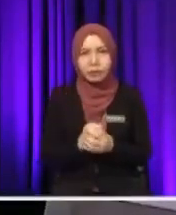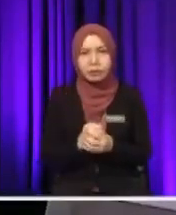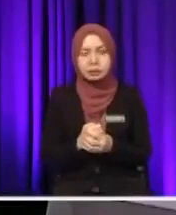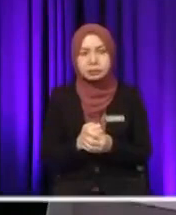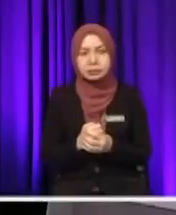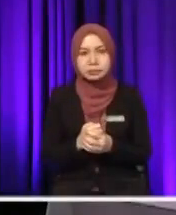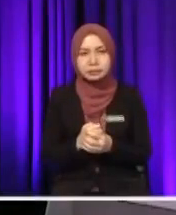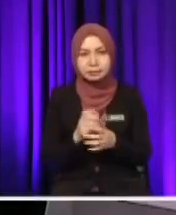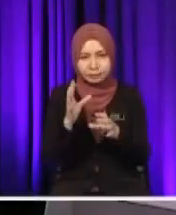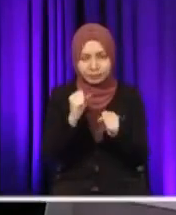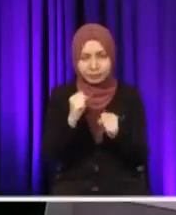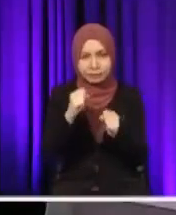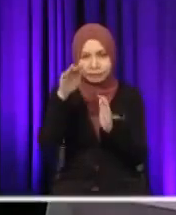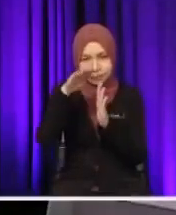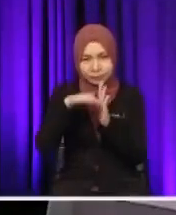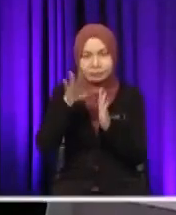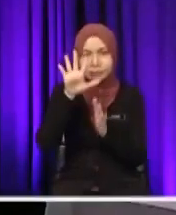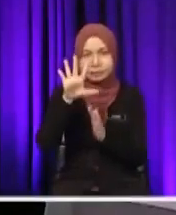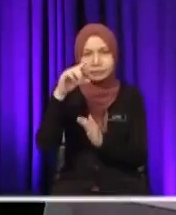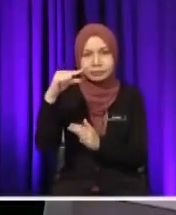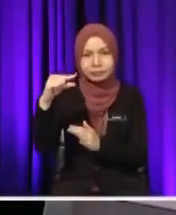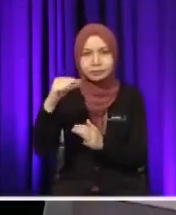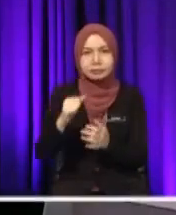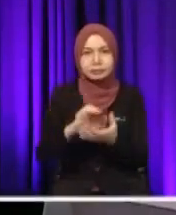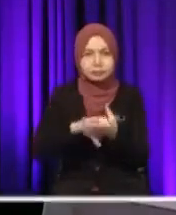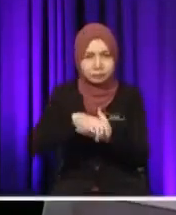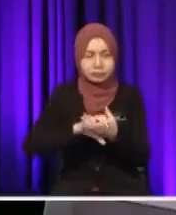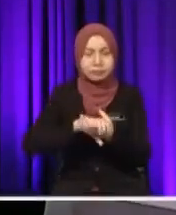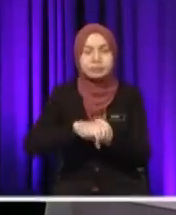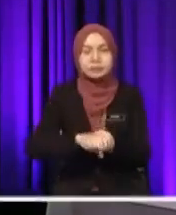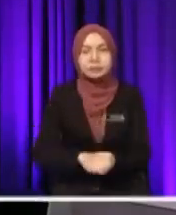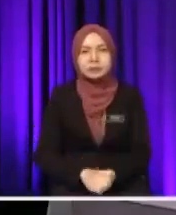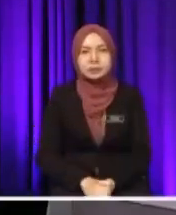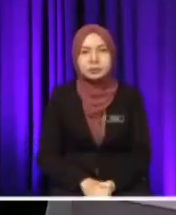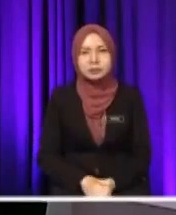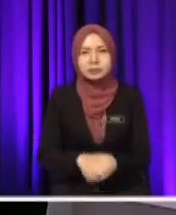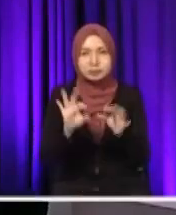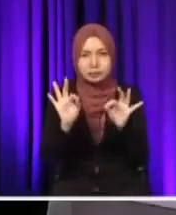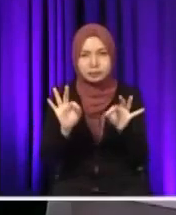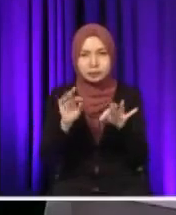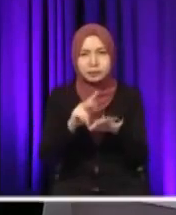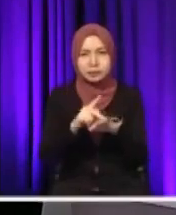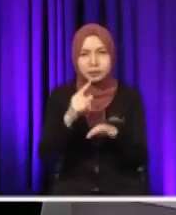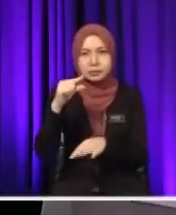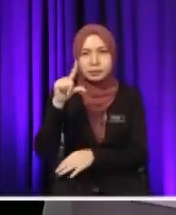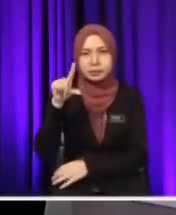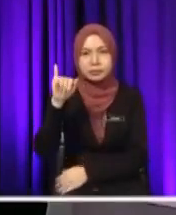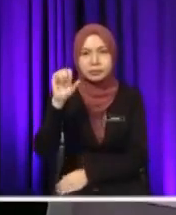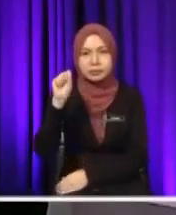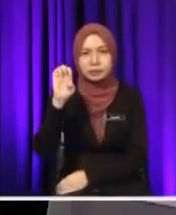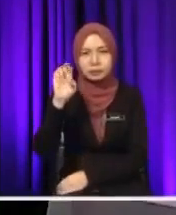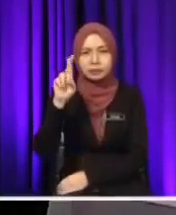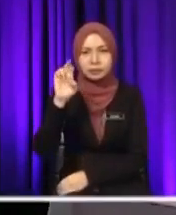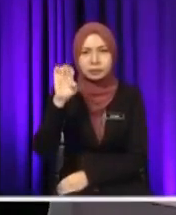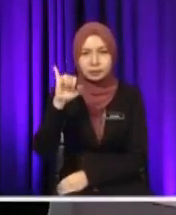boleh dapat. Tak banyak. Kalau bawah 5 gram. Dan kalau kita gunakan gliserin ni, kita tidak perlu melakukan